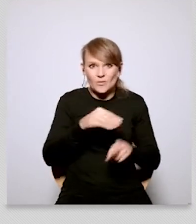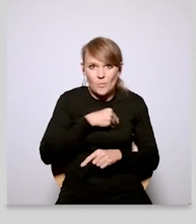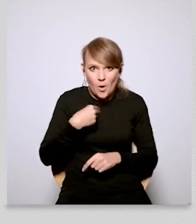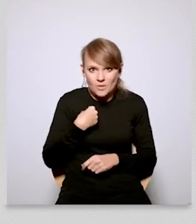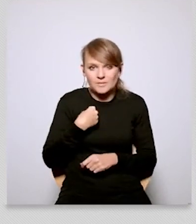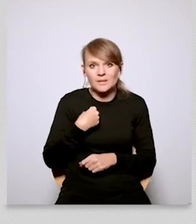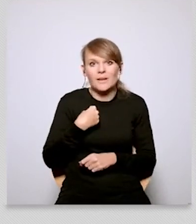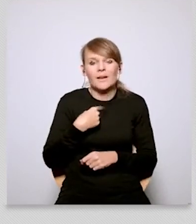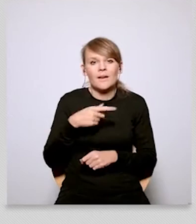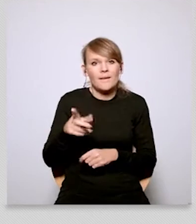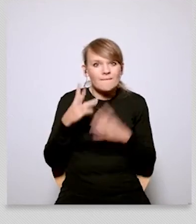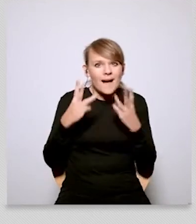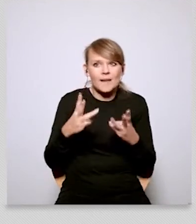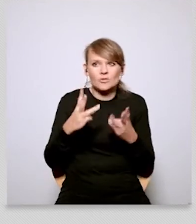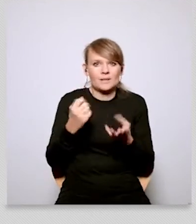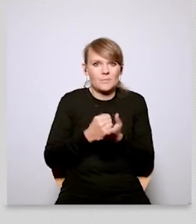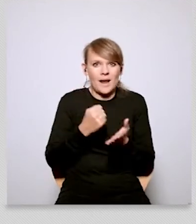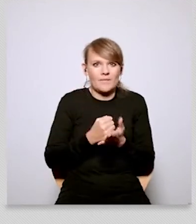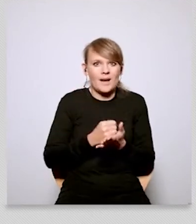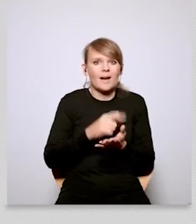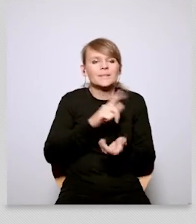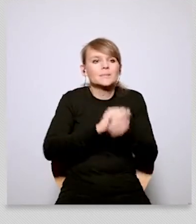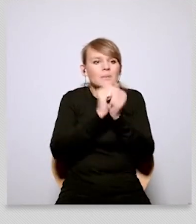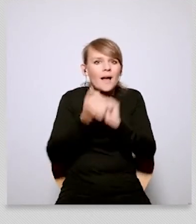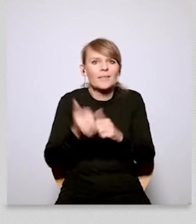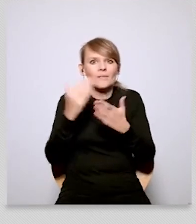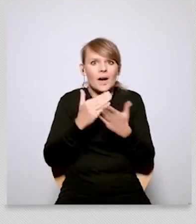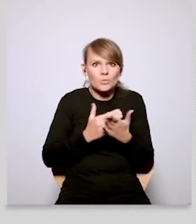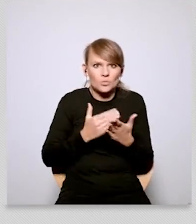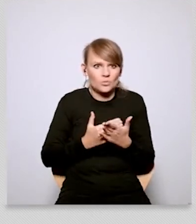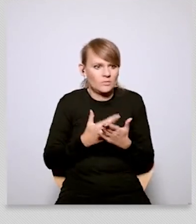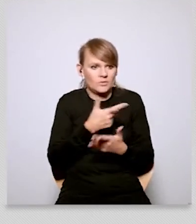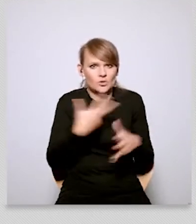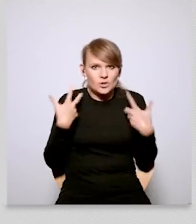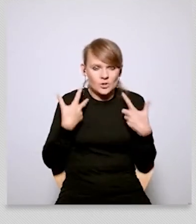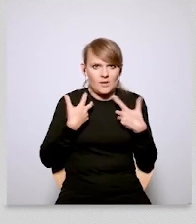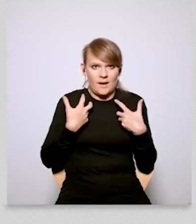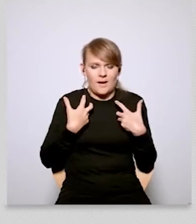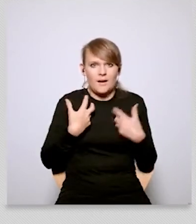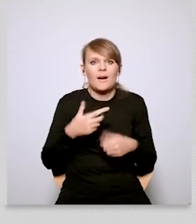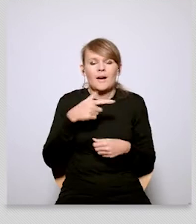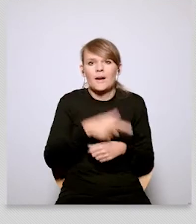zmiany ich warunków, sposobu prowadzenia życia, które będzie